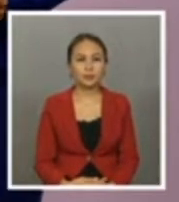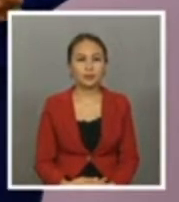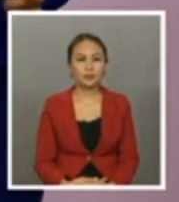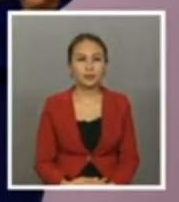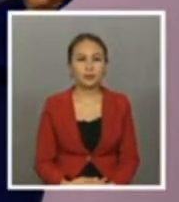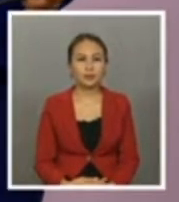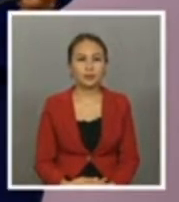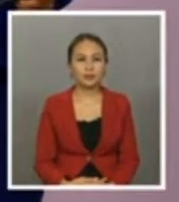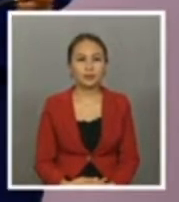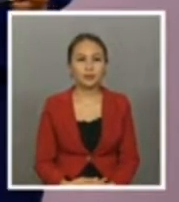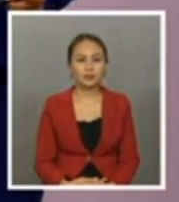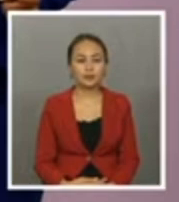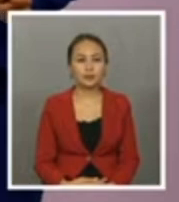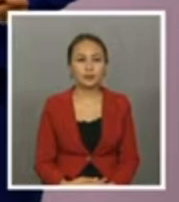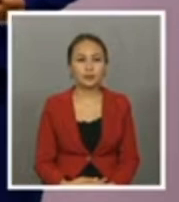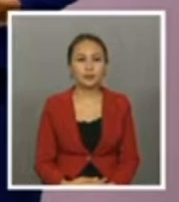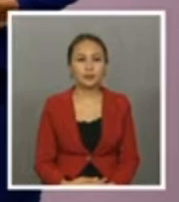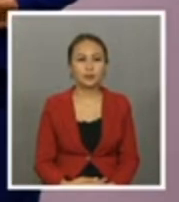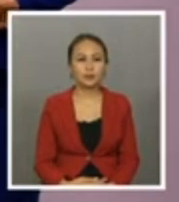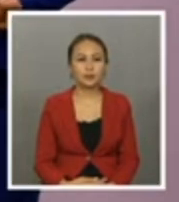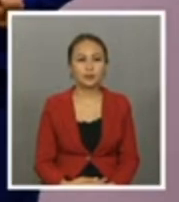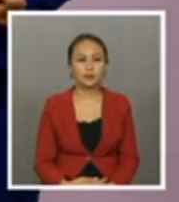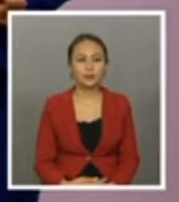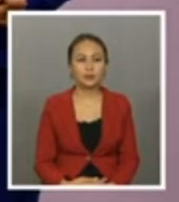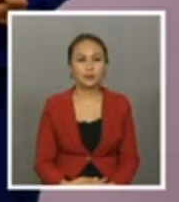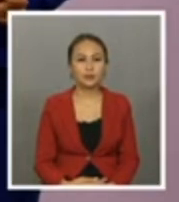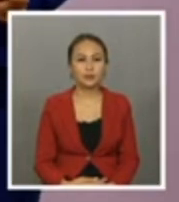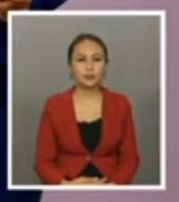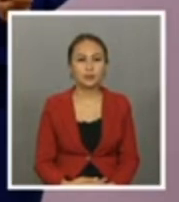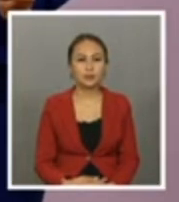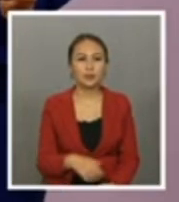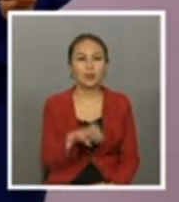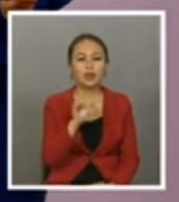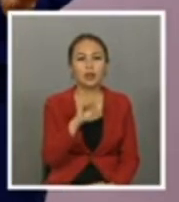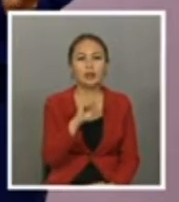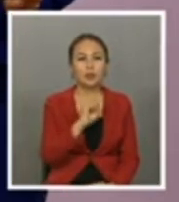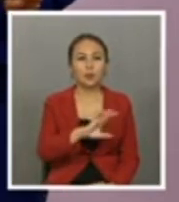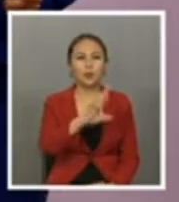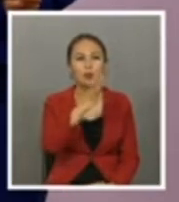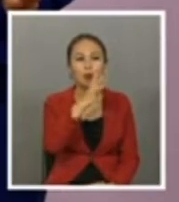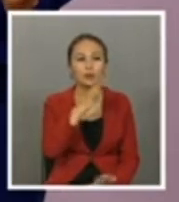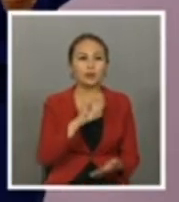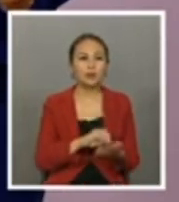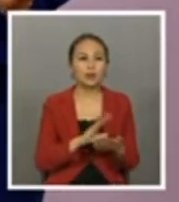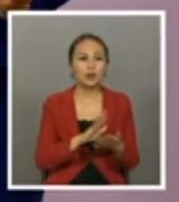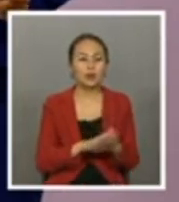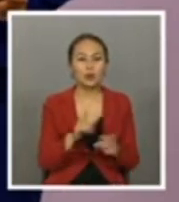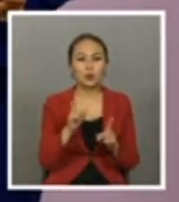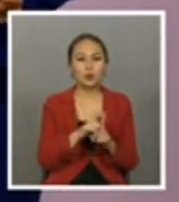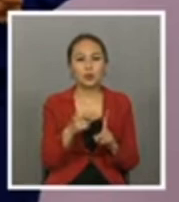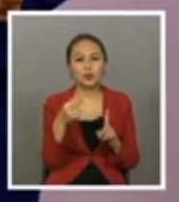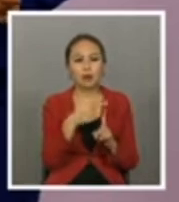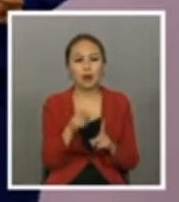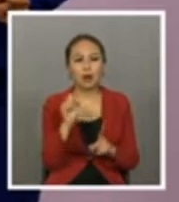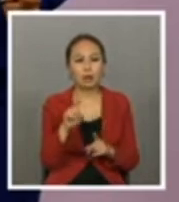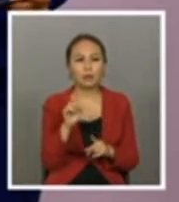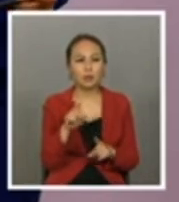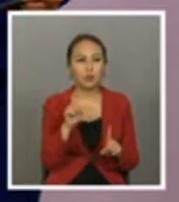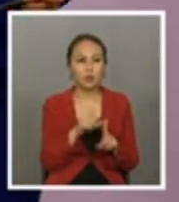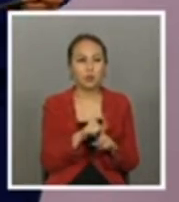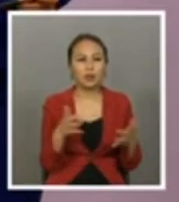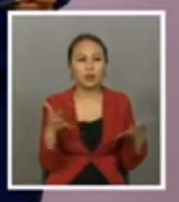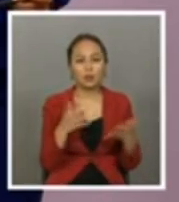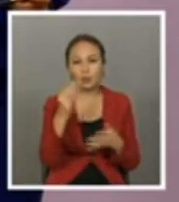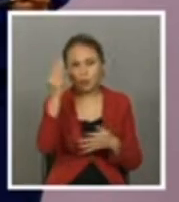Бұлар жұрнақ болады. Алтын уақытыңды бағала сөйлеміндегі алтын сөзі қандай